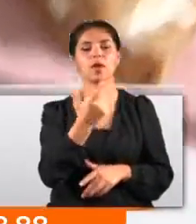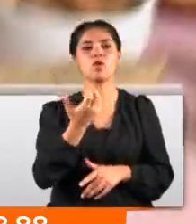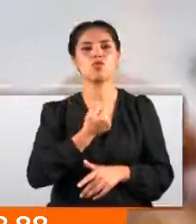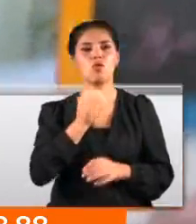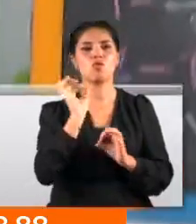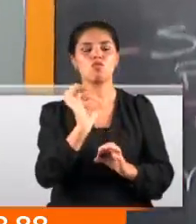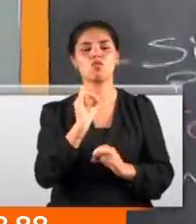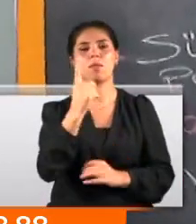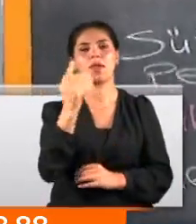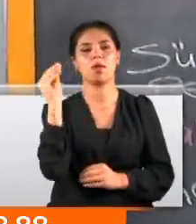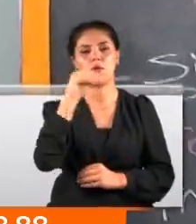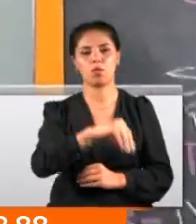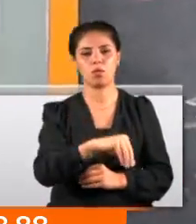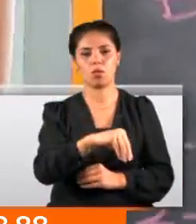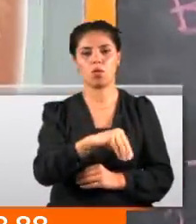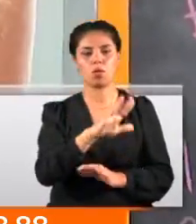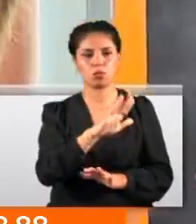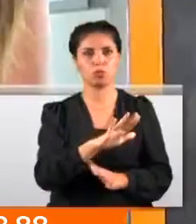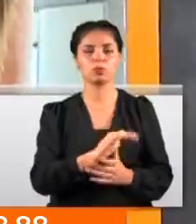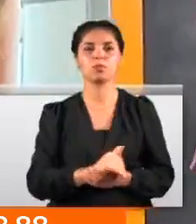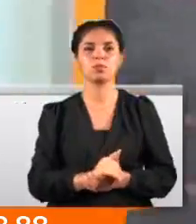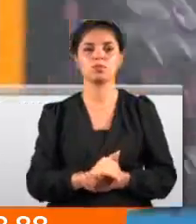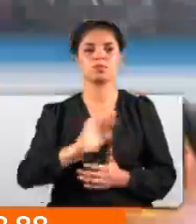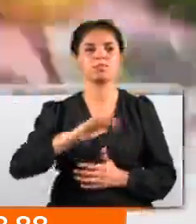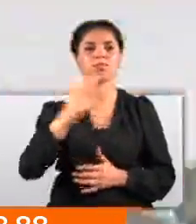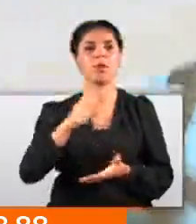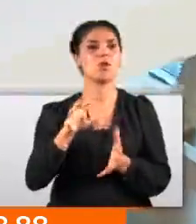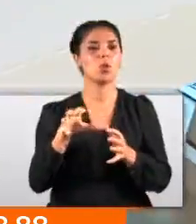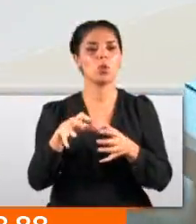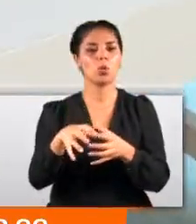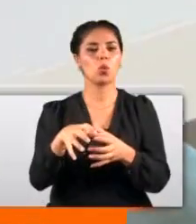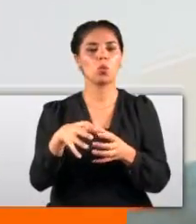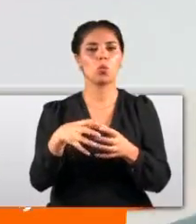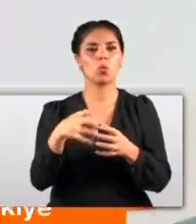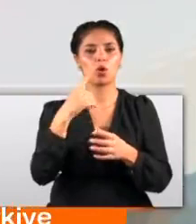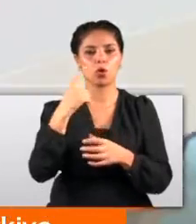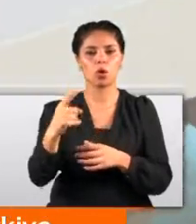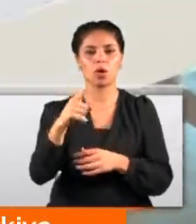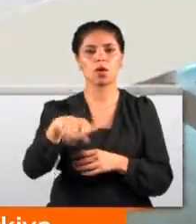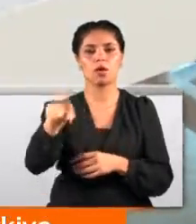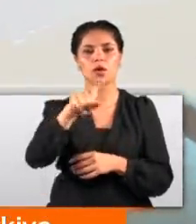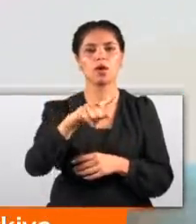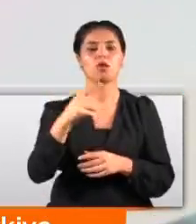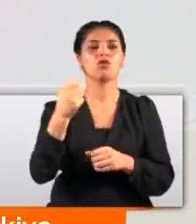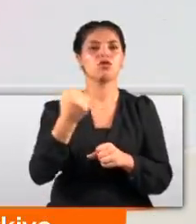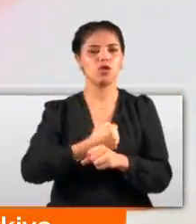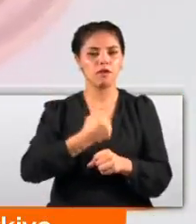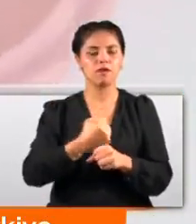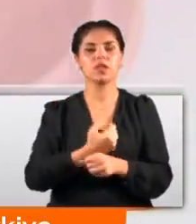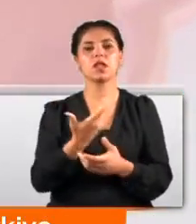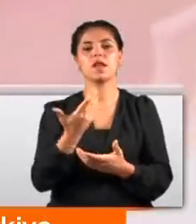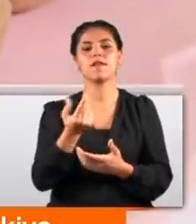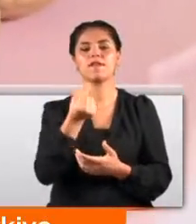biri mutlaka olmalı. Kalsiyum kaynağı, protein kaynağı. Diğer grubumuzda ise faydalı yağlardan zengin besinlerimiz var. Ceviz gibi, fındık, fıstık